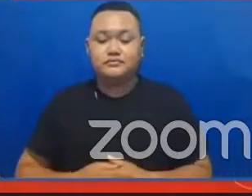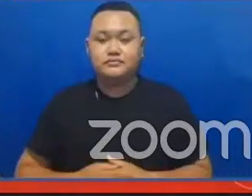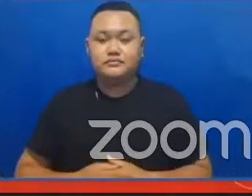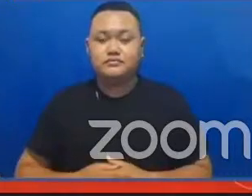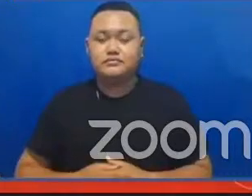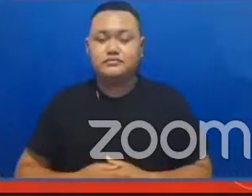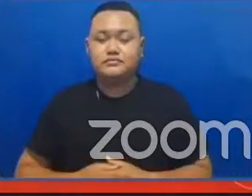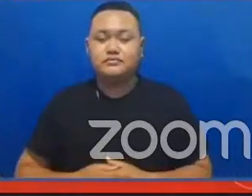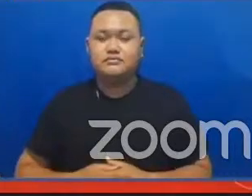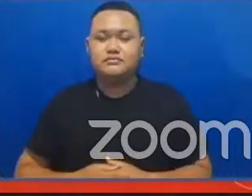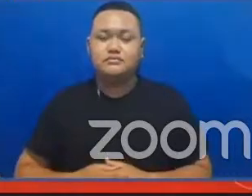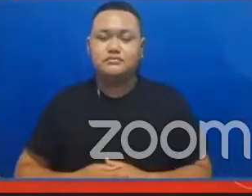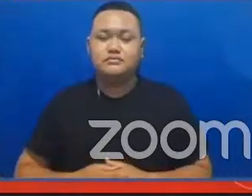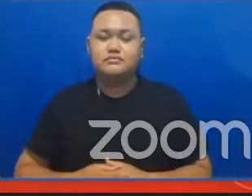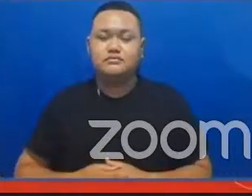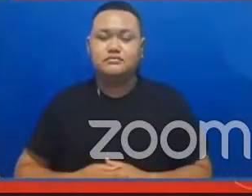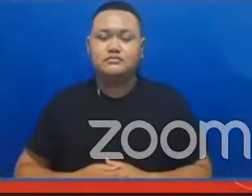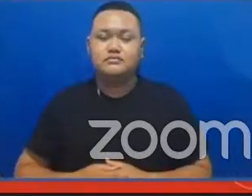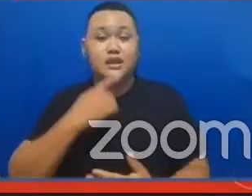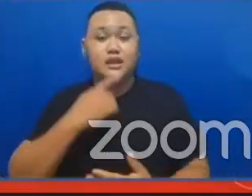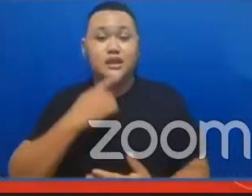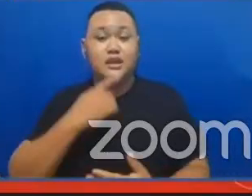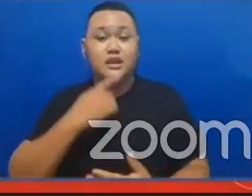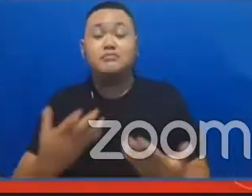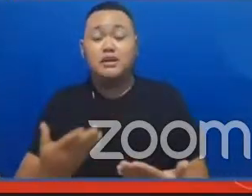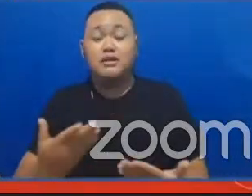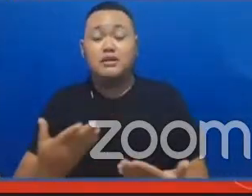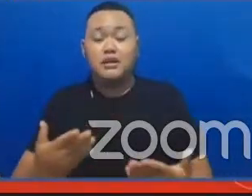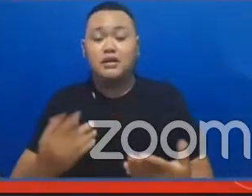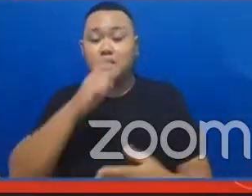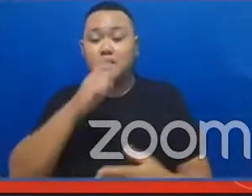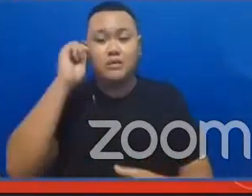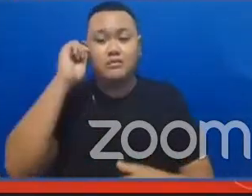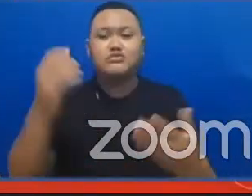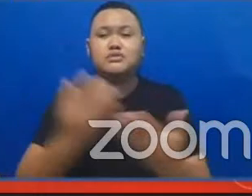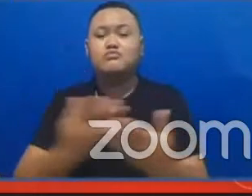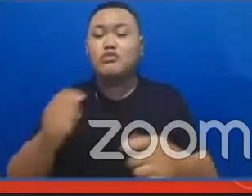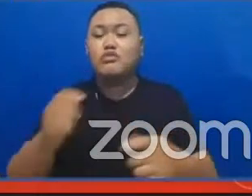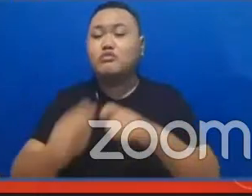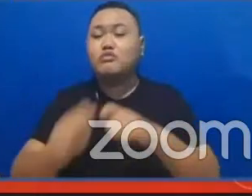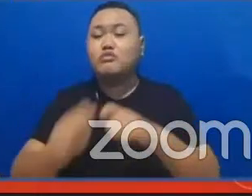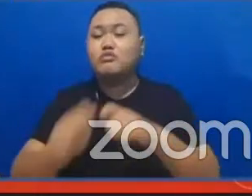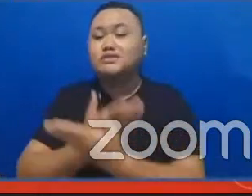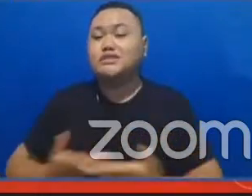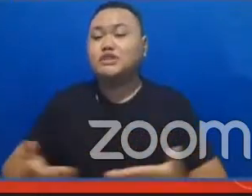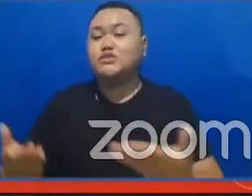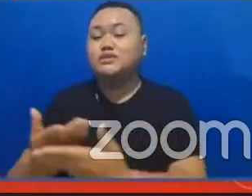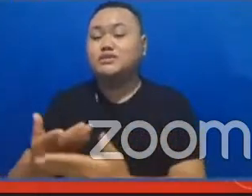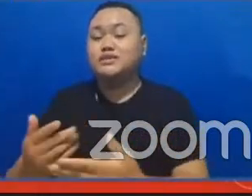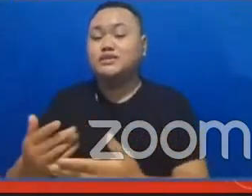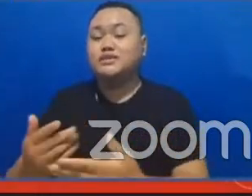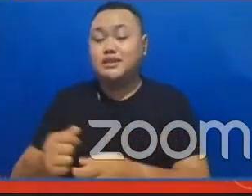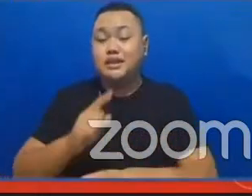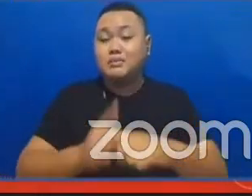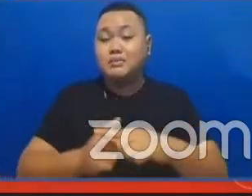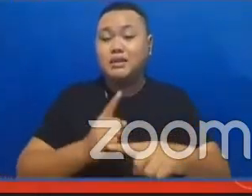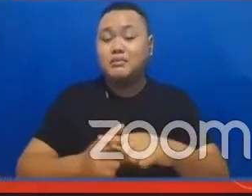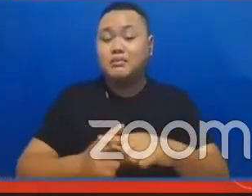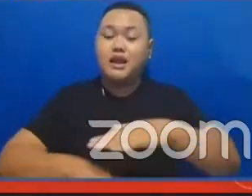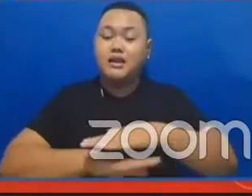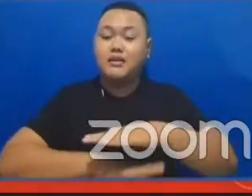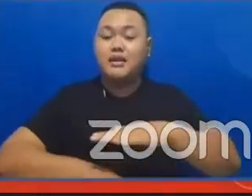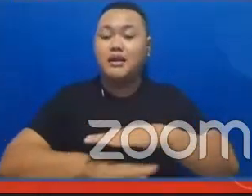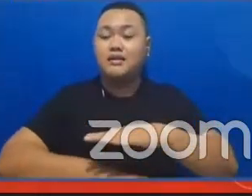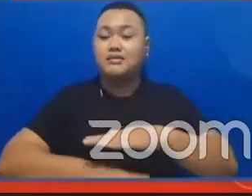tinggal bagaimana membuat skenario pembelajaran yang dilengkapi dengan belajar. Karena